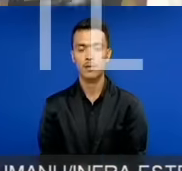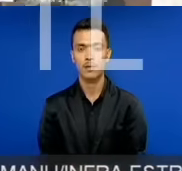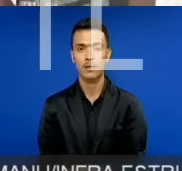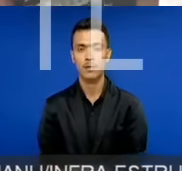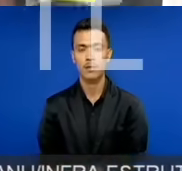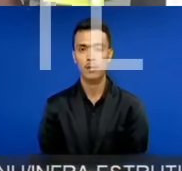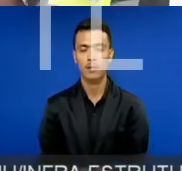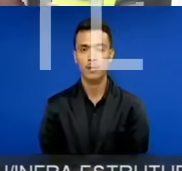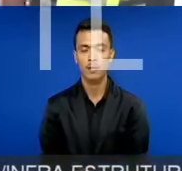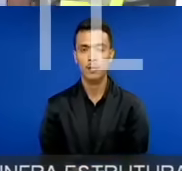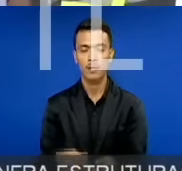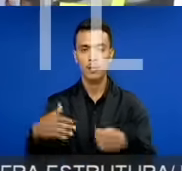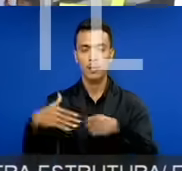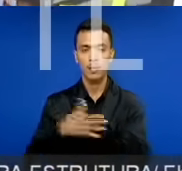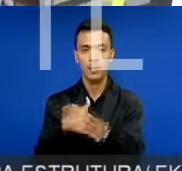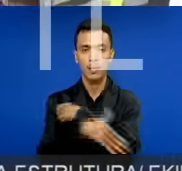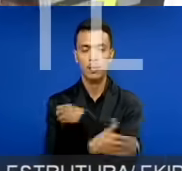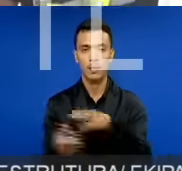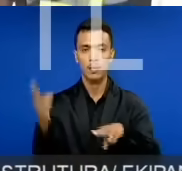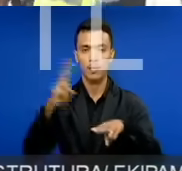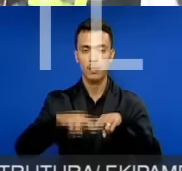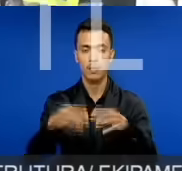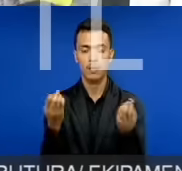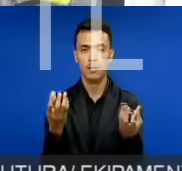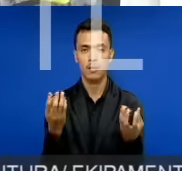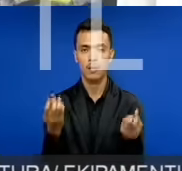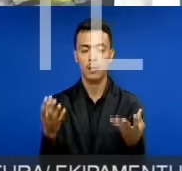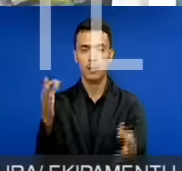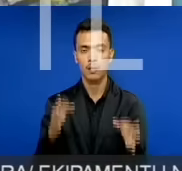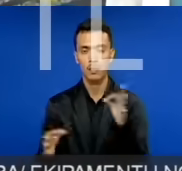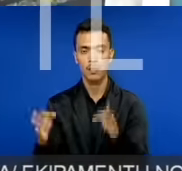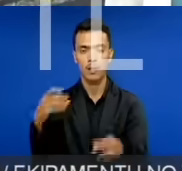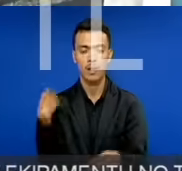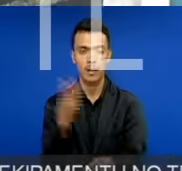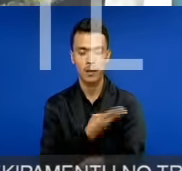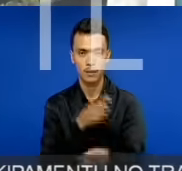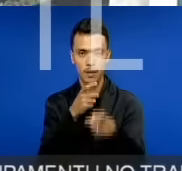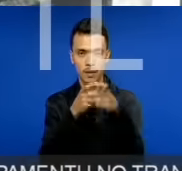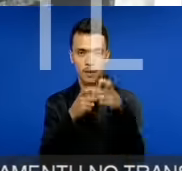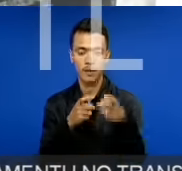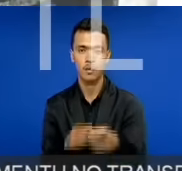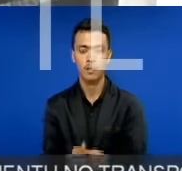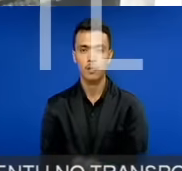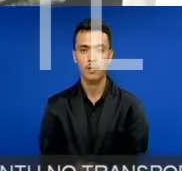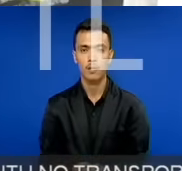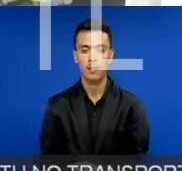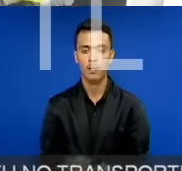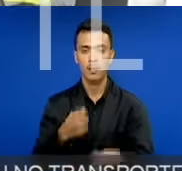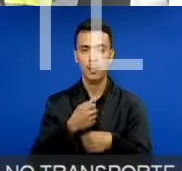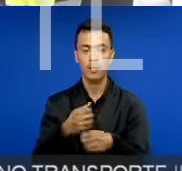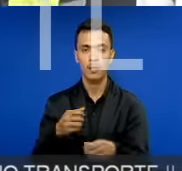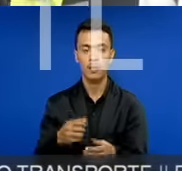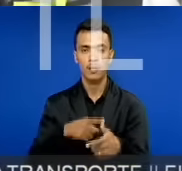ikan masa aumenta barak teona. Aumenta barak teona, anto na ami tiro. Halo, anusan, tasi saya musa